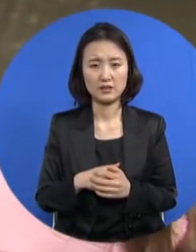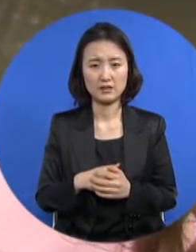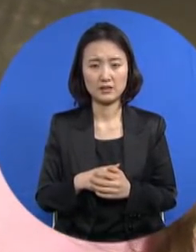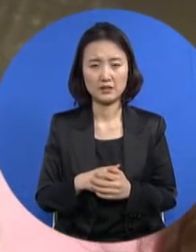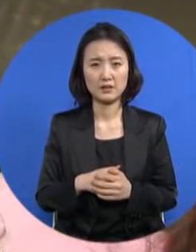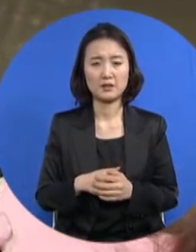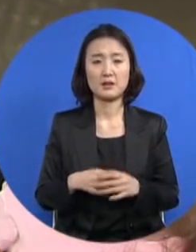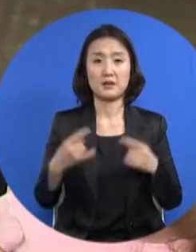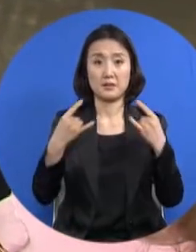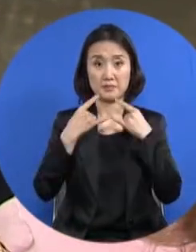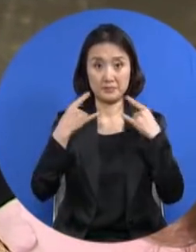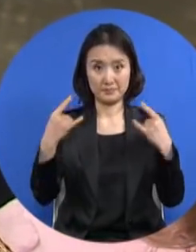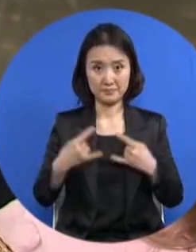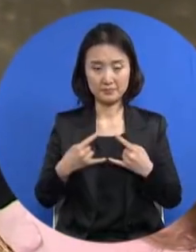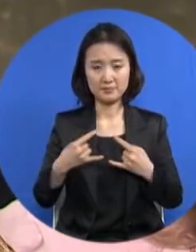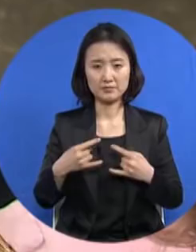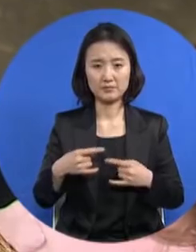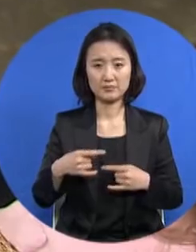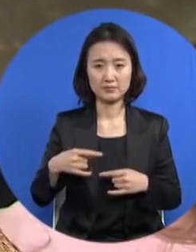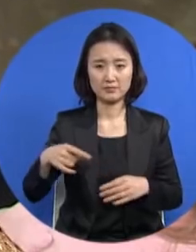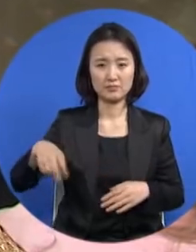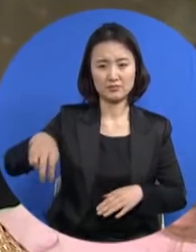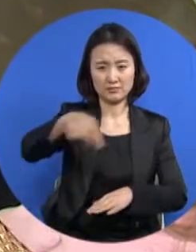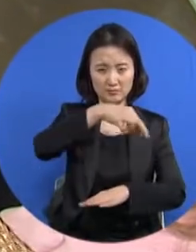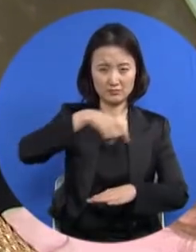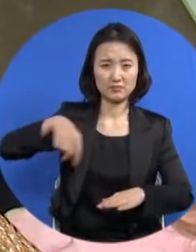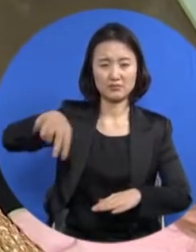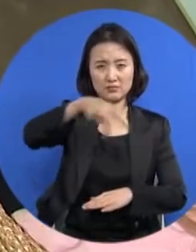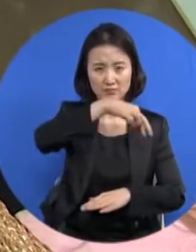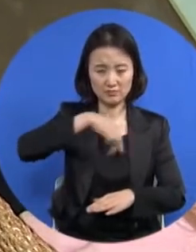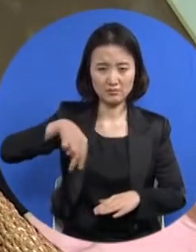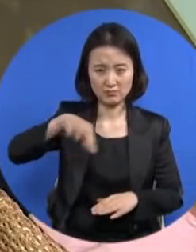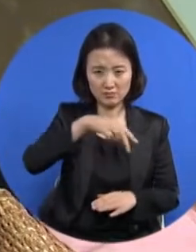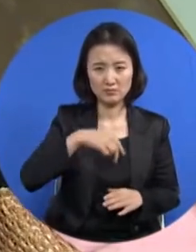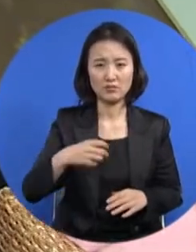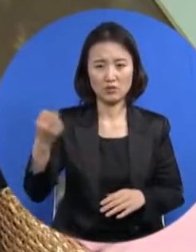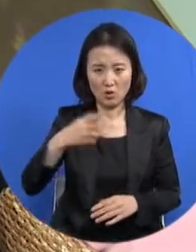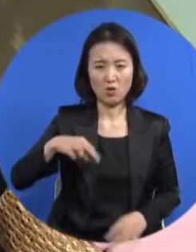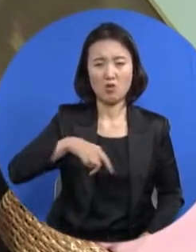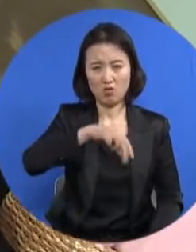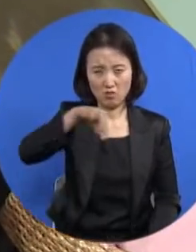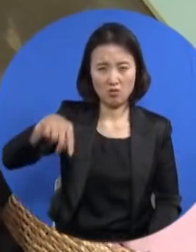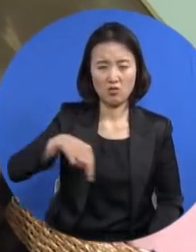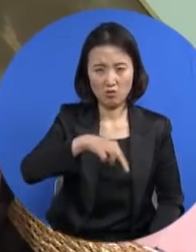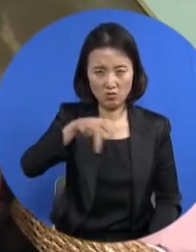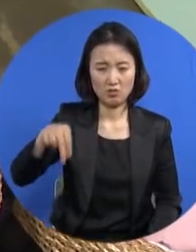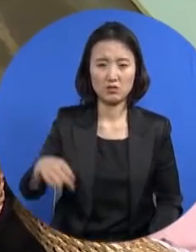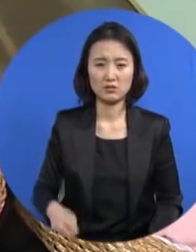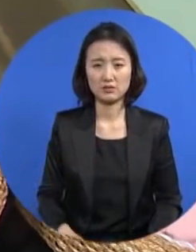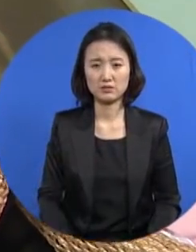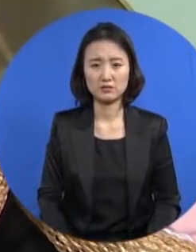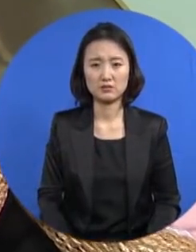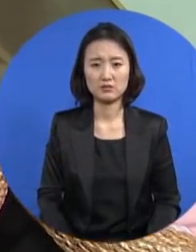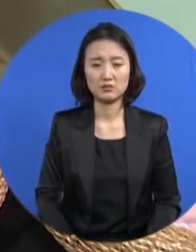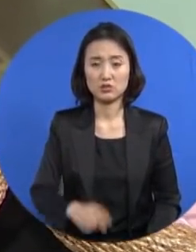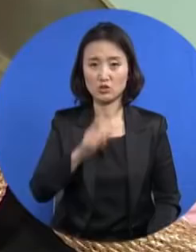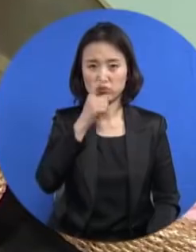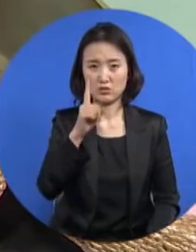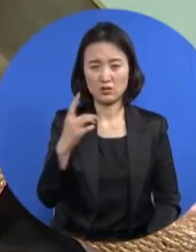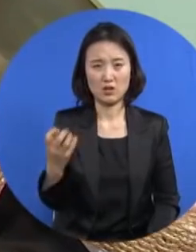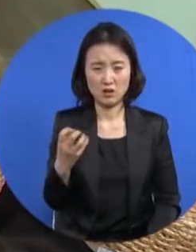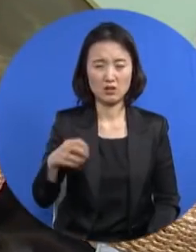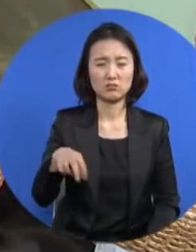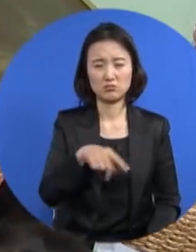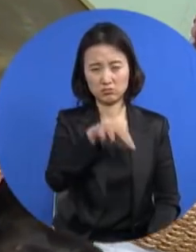파리 시내, 파리 되게 아름답죠? 에펠탑 뒤를 걷고 또 걸어졌어요. 물 한 통을 들고 하루 종일